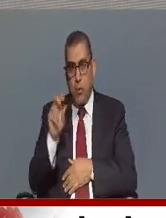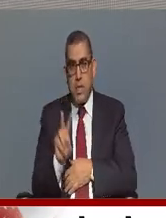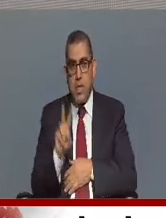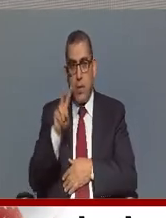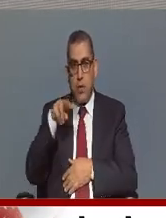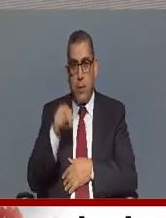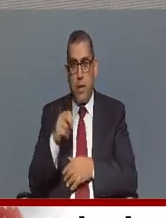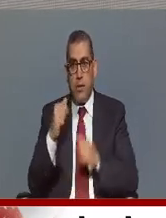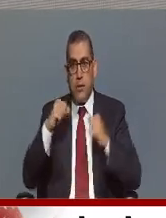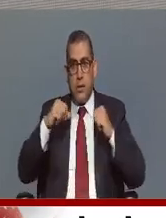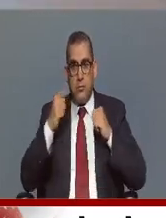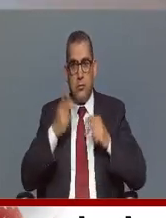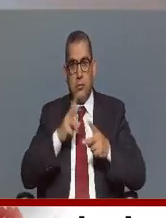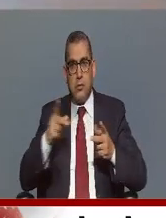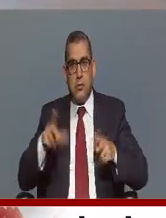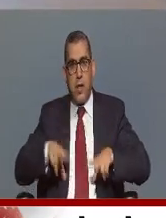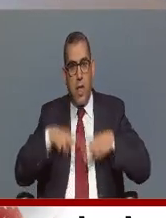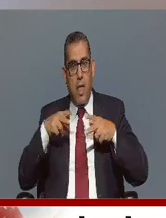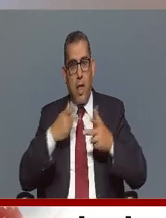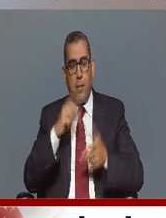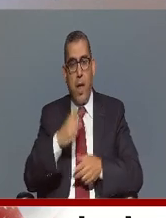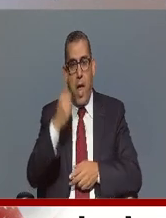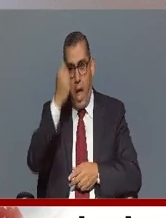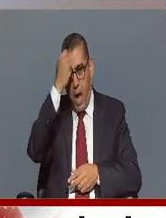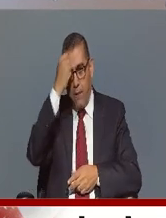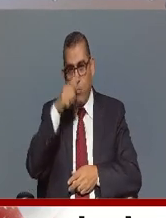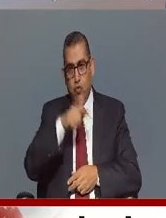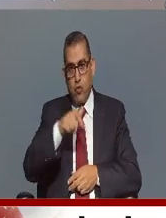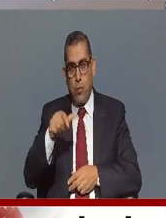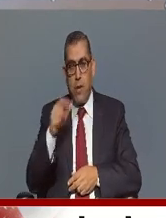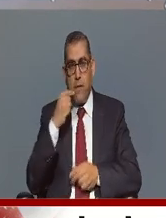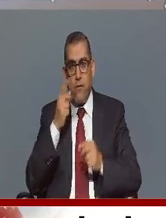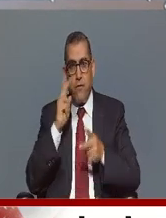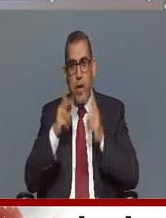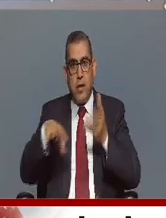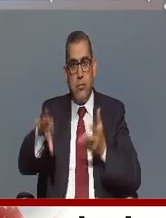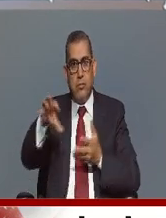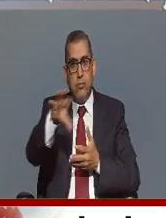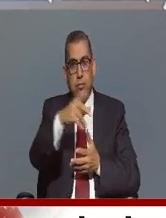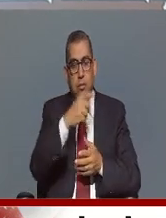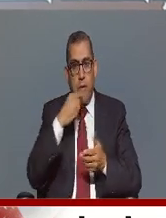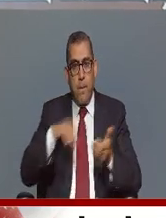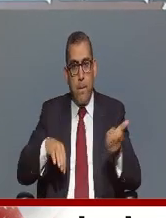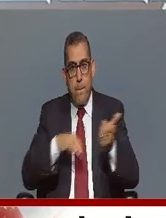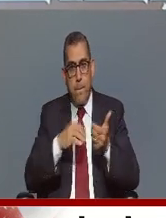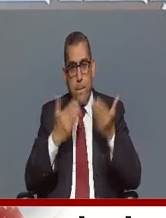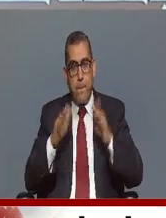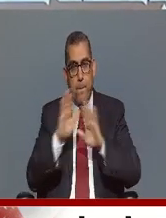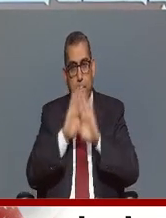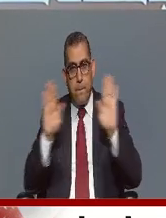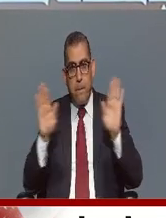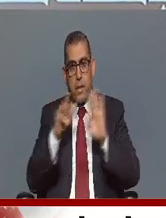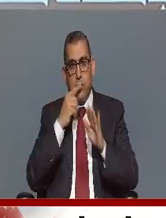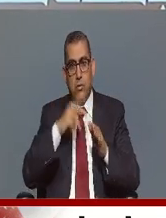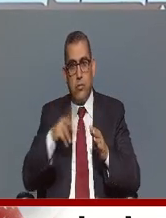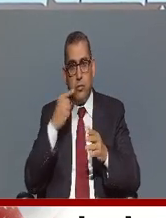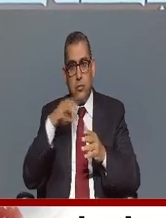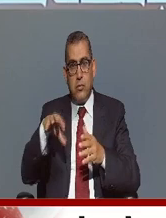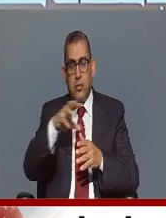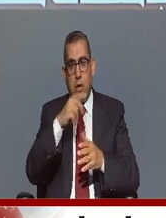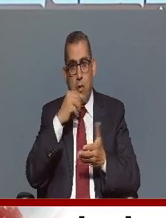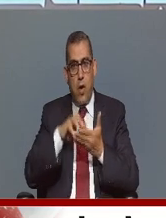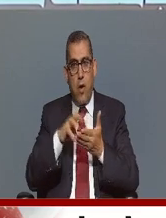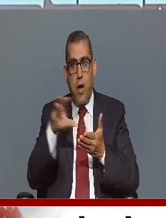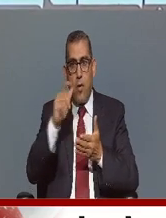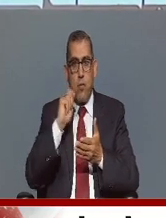2987 نشاط متنوع ب 1600 فاعلية من فرق مسرح وكورال منتشرة في